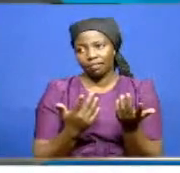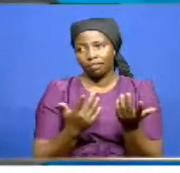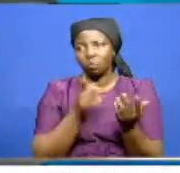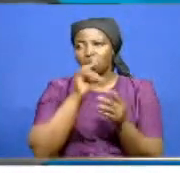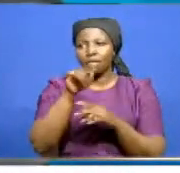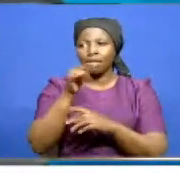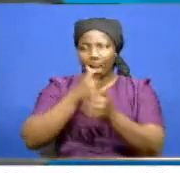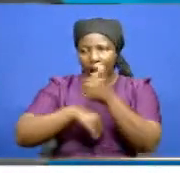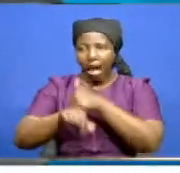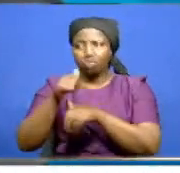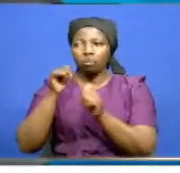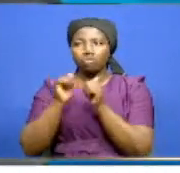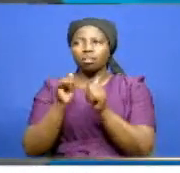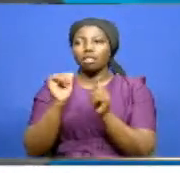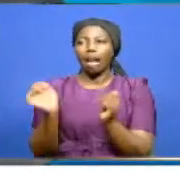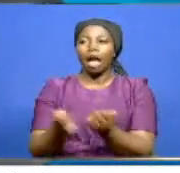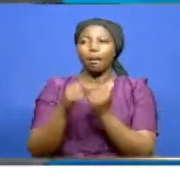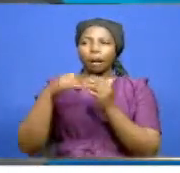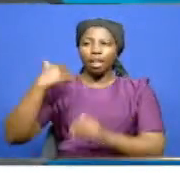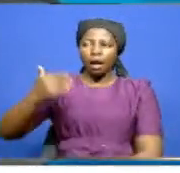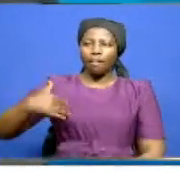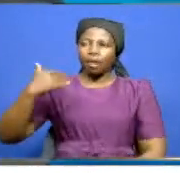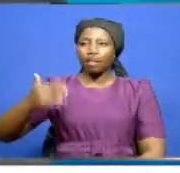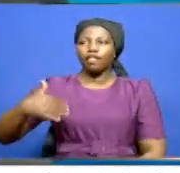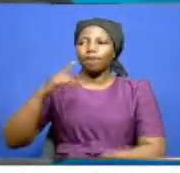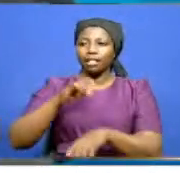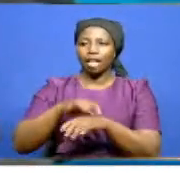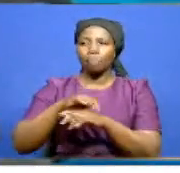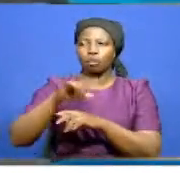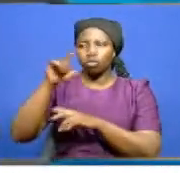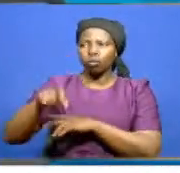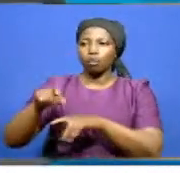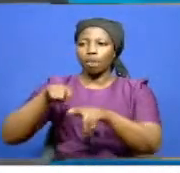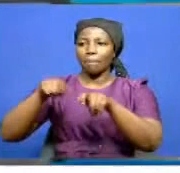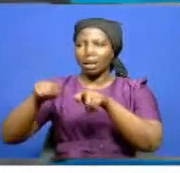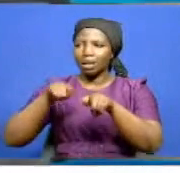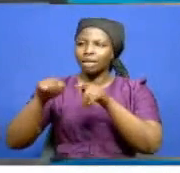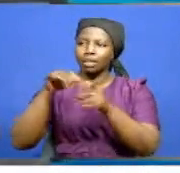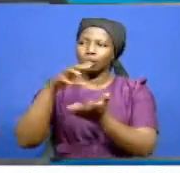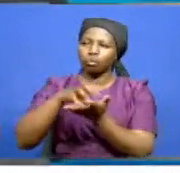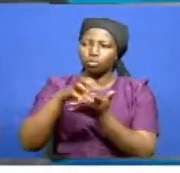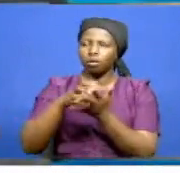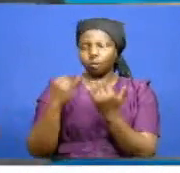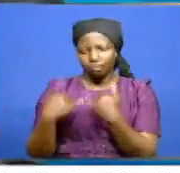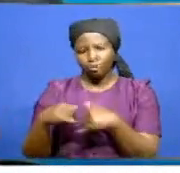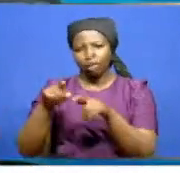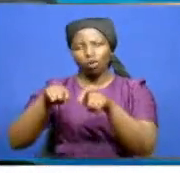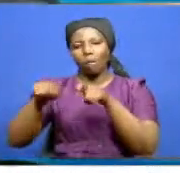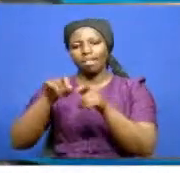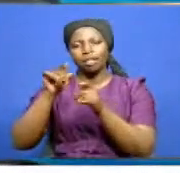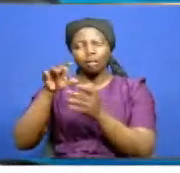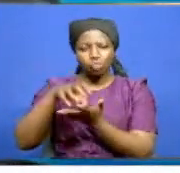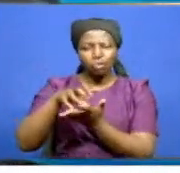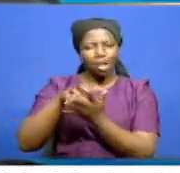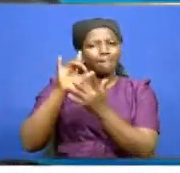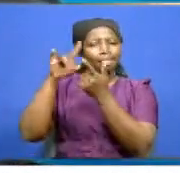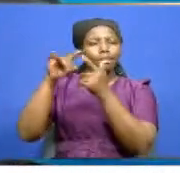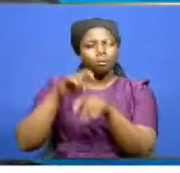jitihada dula kila wakati kukaa tuna manage the situation. Kuangana the situation mpaka ifikie mahali